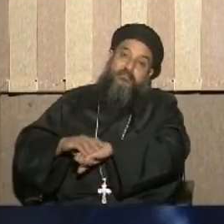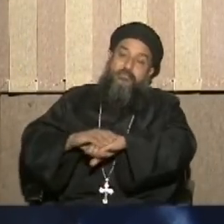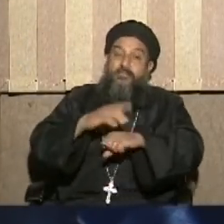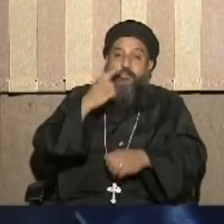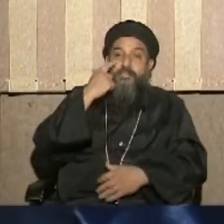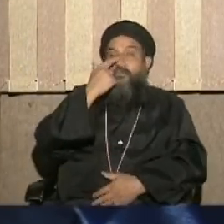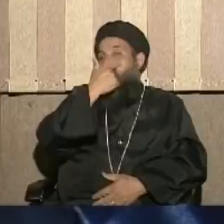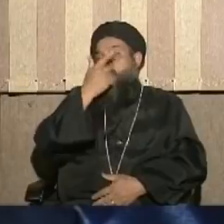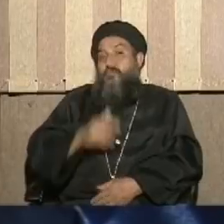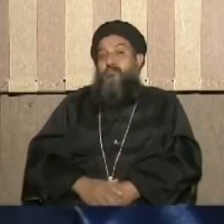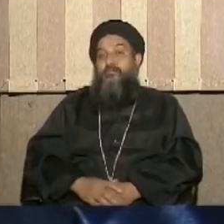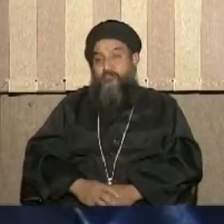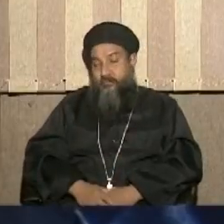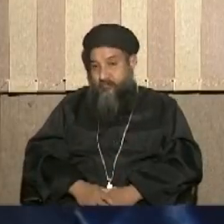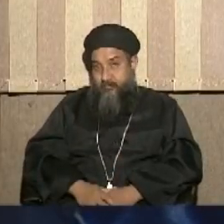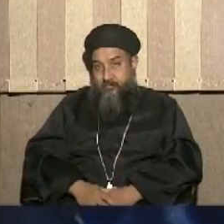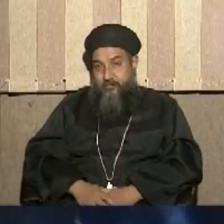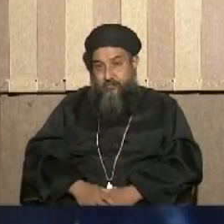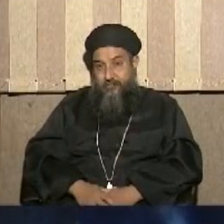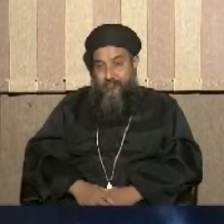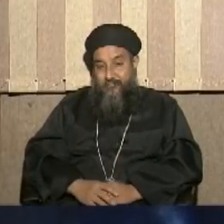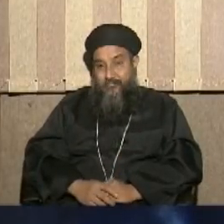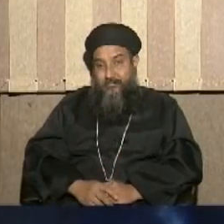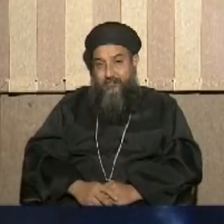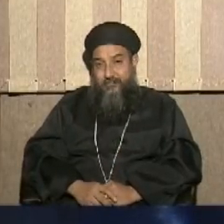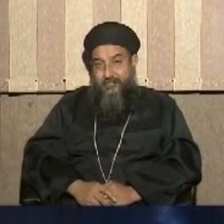يشوفوه. امر مولاي.